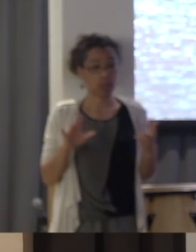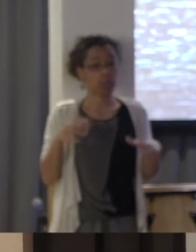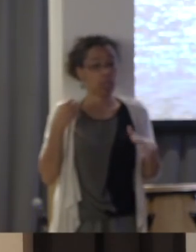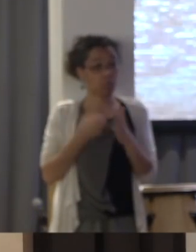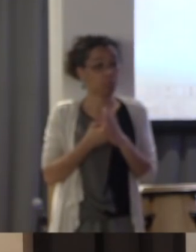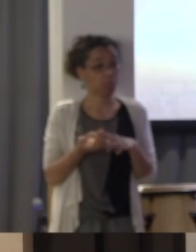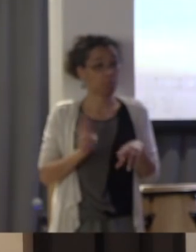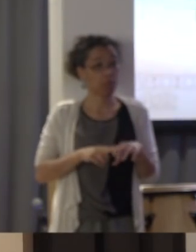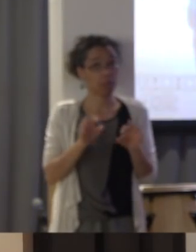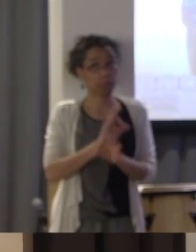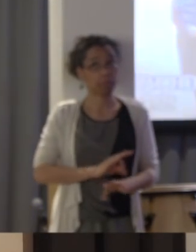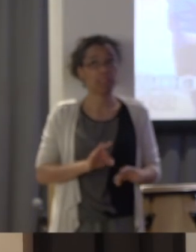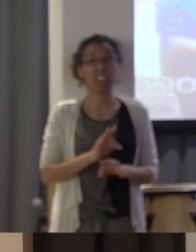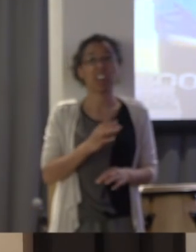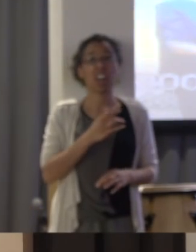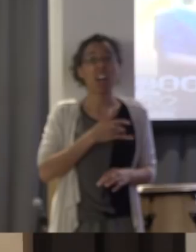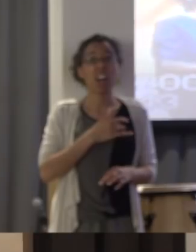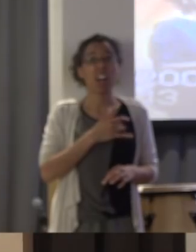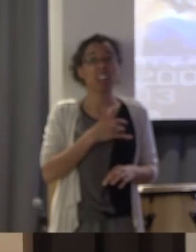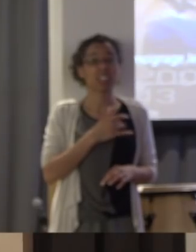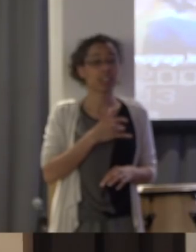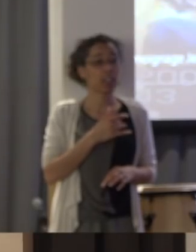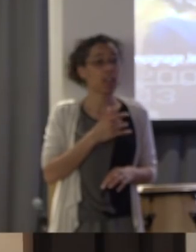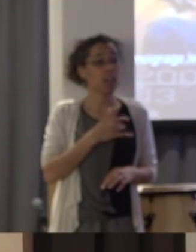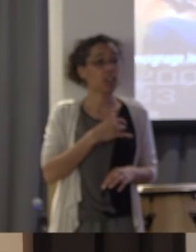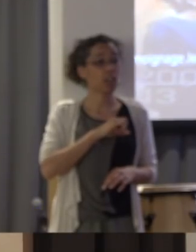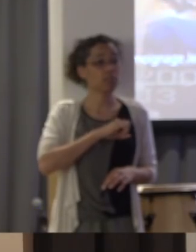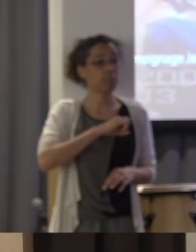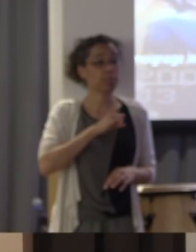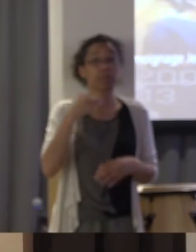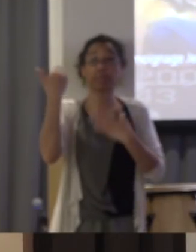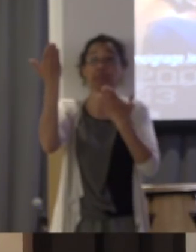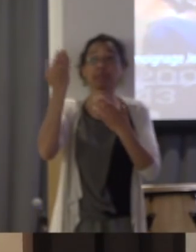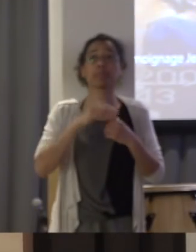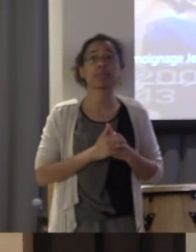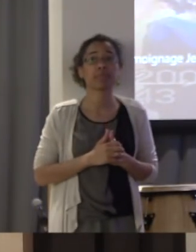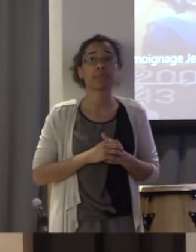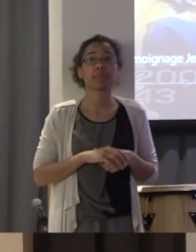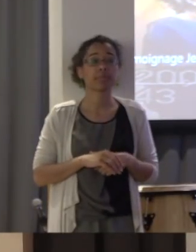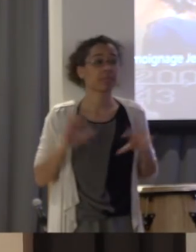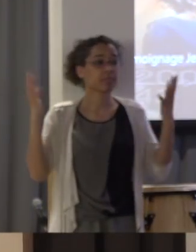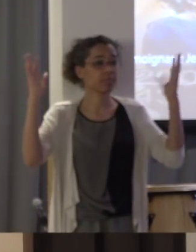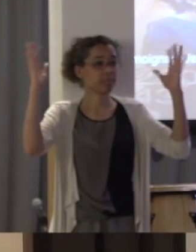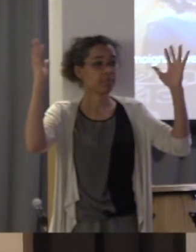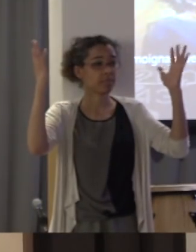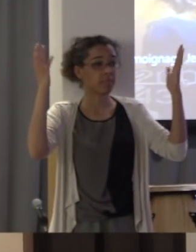meurt pas. Le cœur se met à regarder quelques temps plus tard. C'est